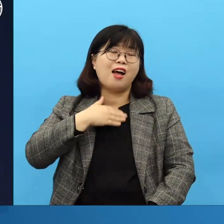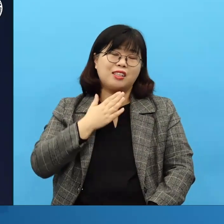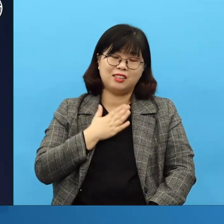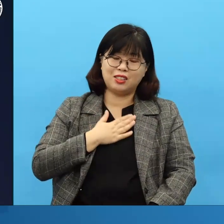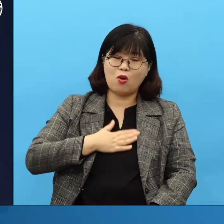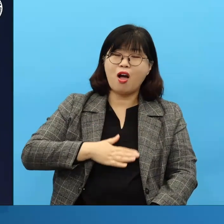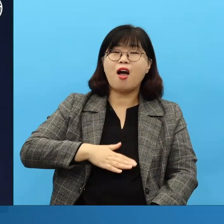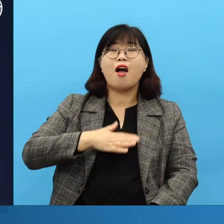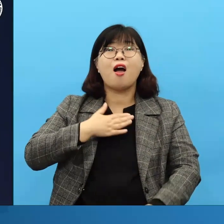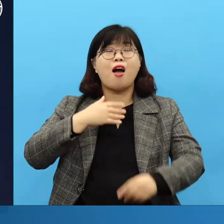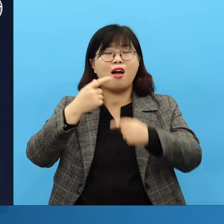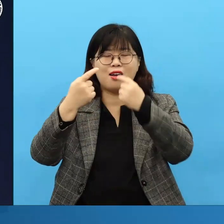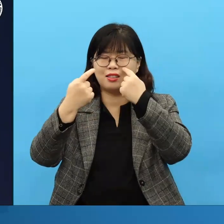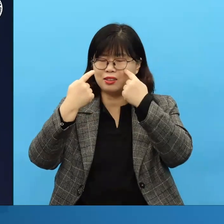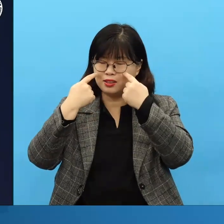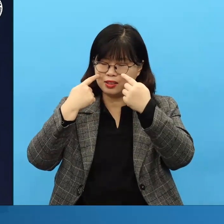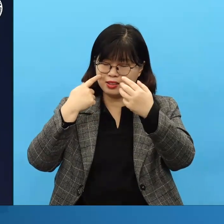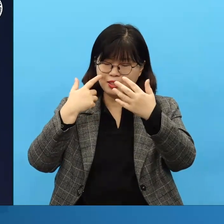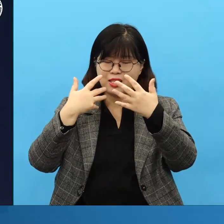나는